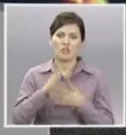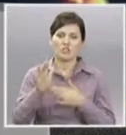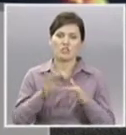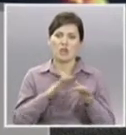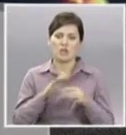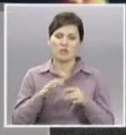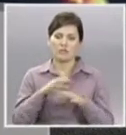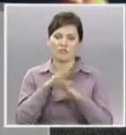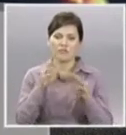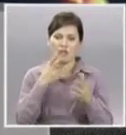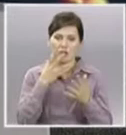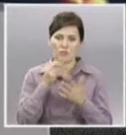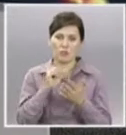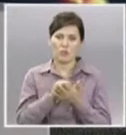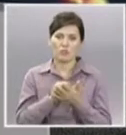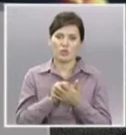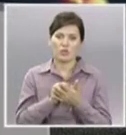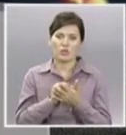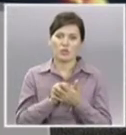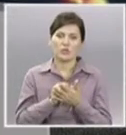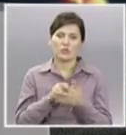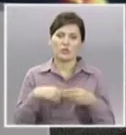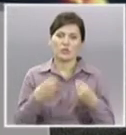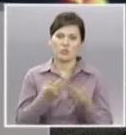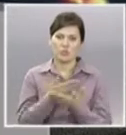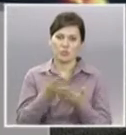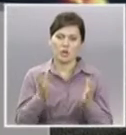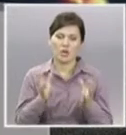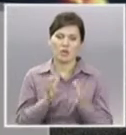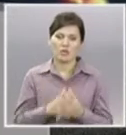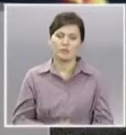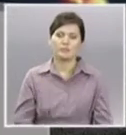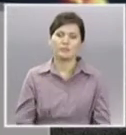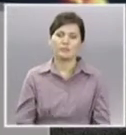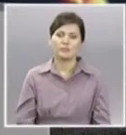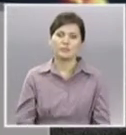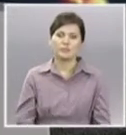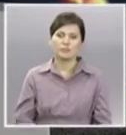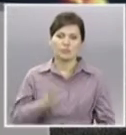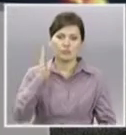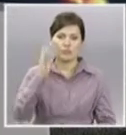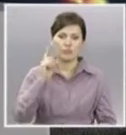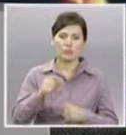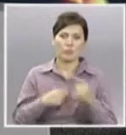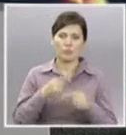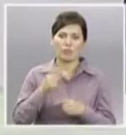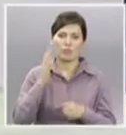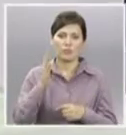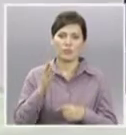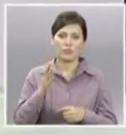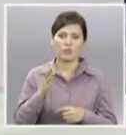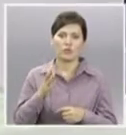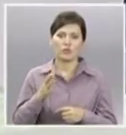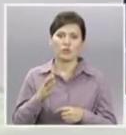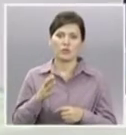деятели, они все свои документы свои сдают нам на хранение. Будущие поколения по ним будут